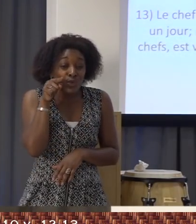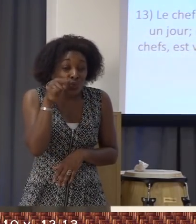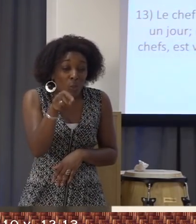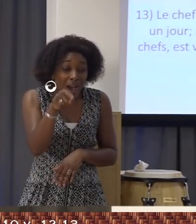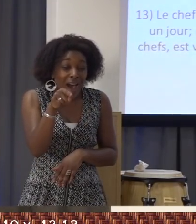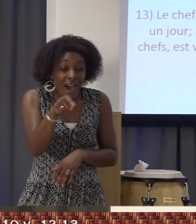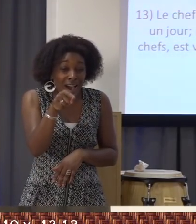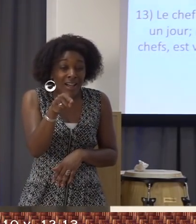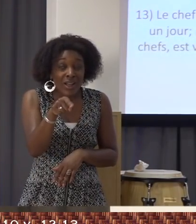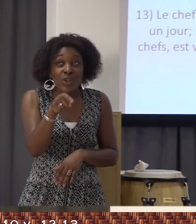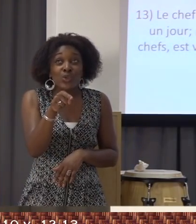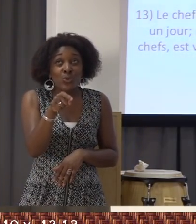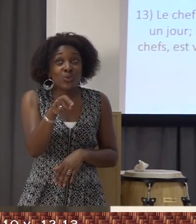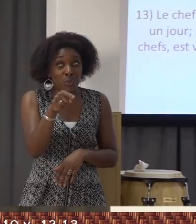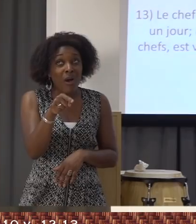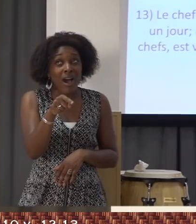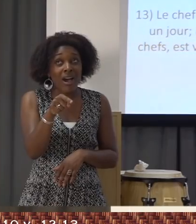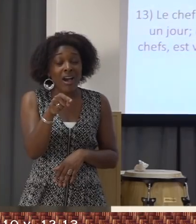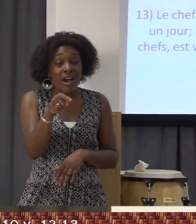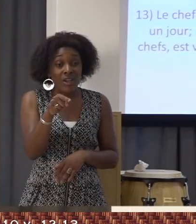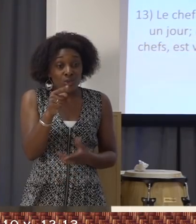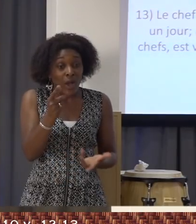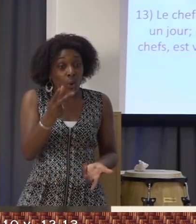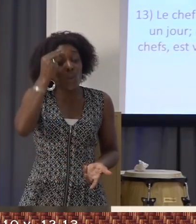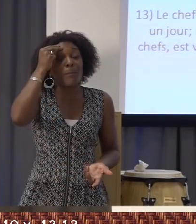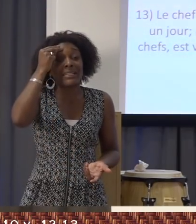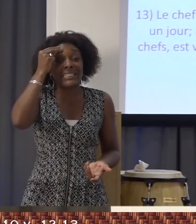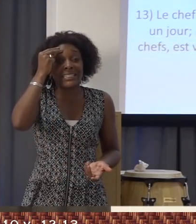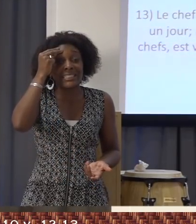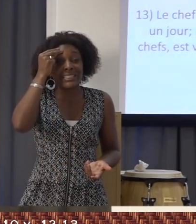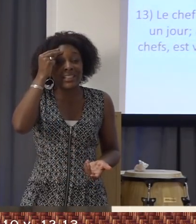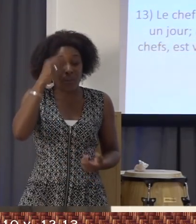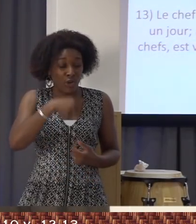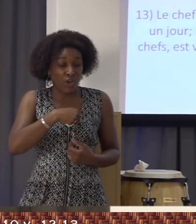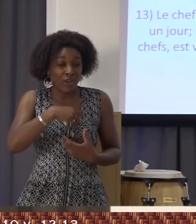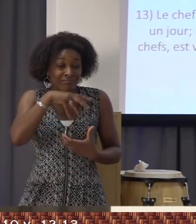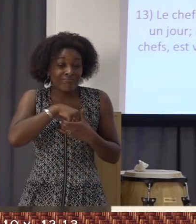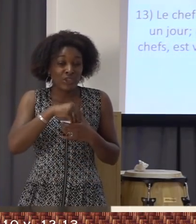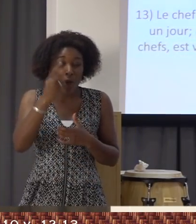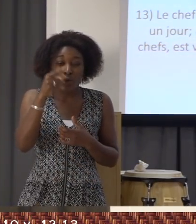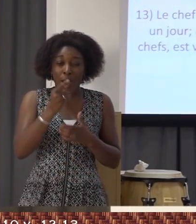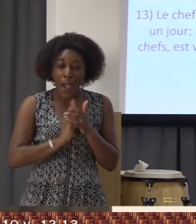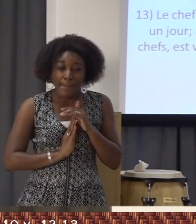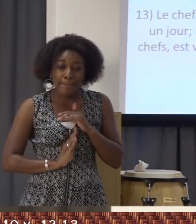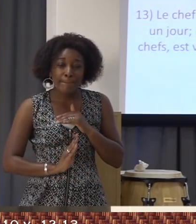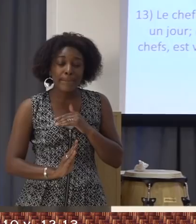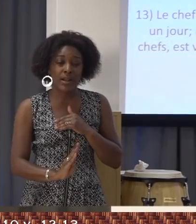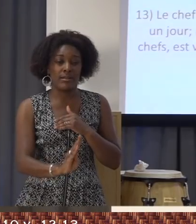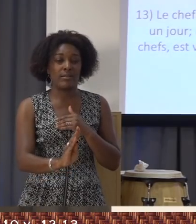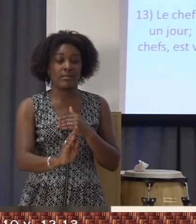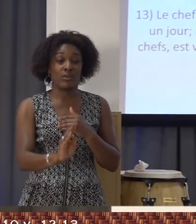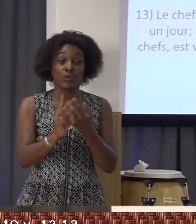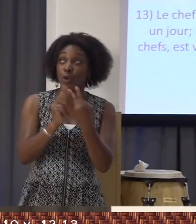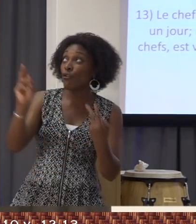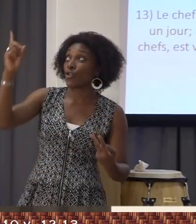cœur de prendre et que tu as eu à cœur de comprendre et de t'humilier devant